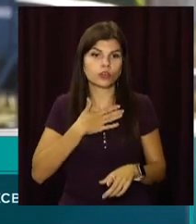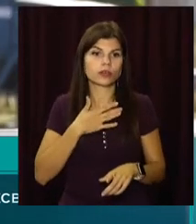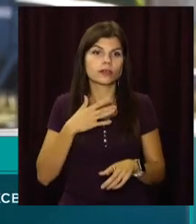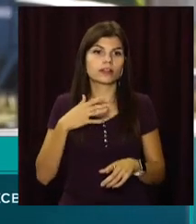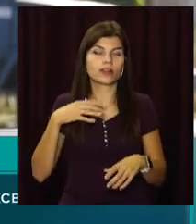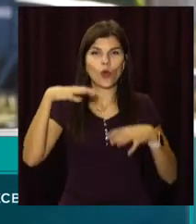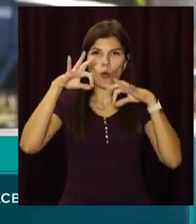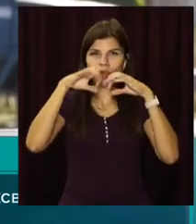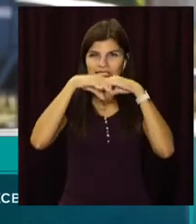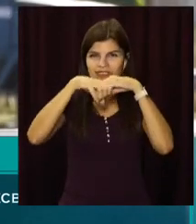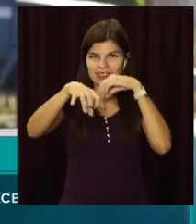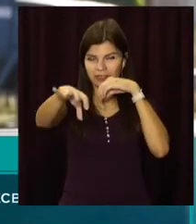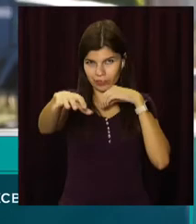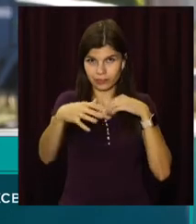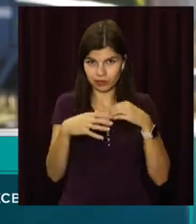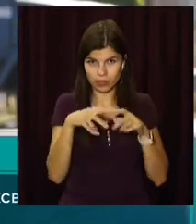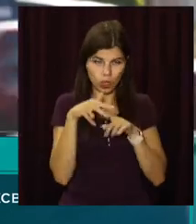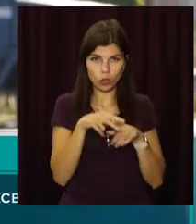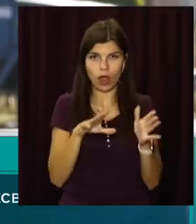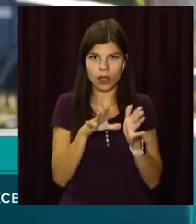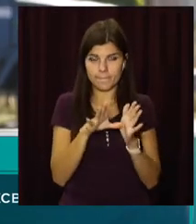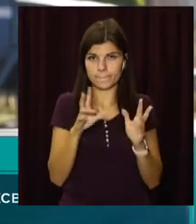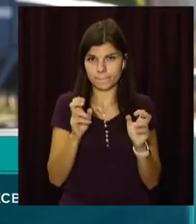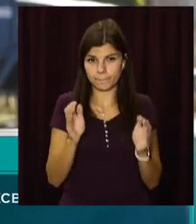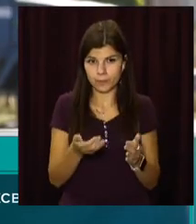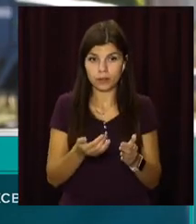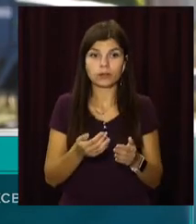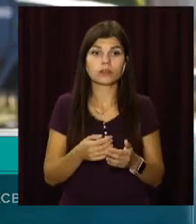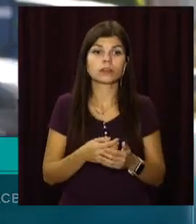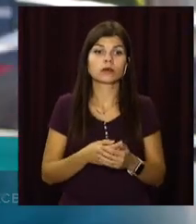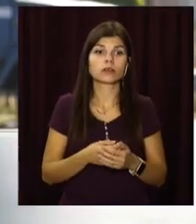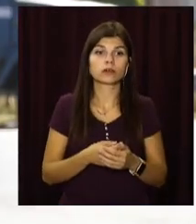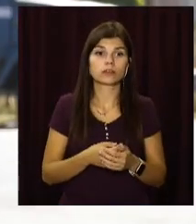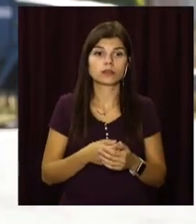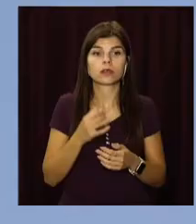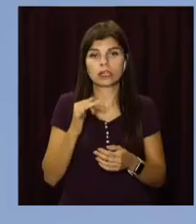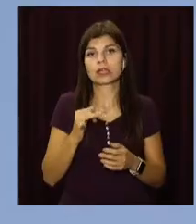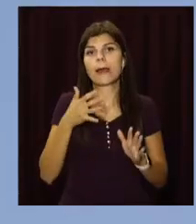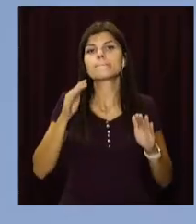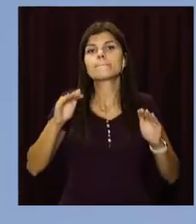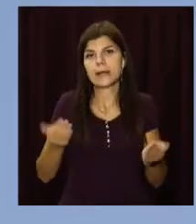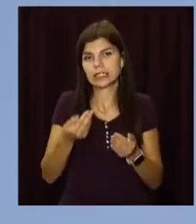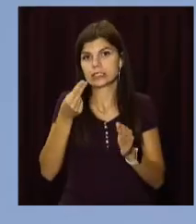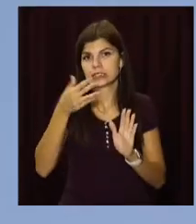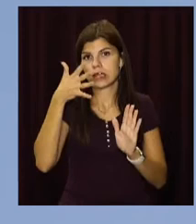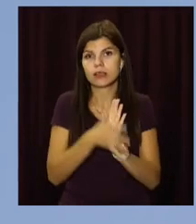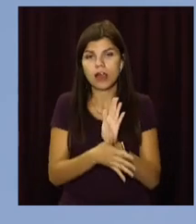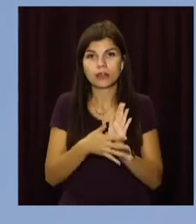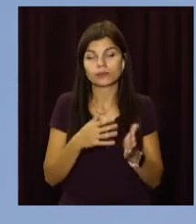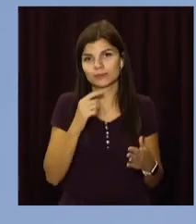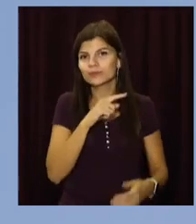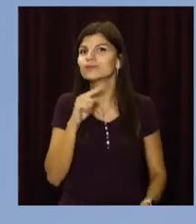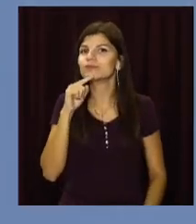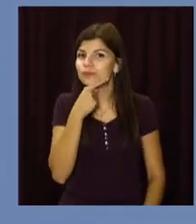наружного освітлення і, звісно, по електроенергії менш затратно. Легше буде комунальникам